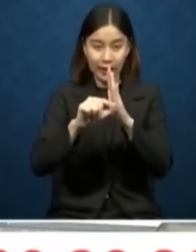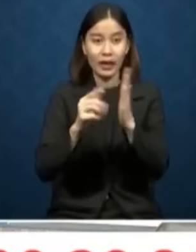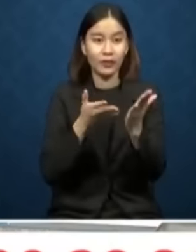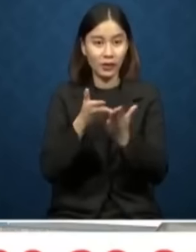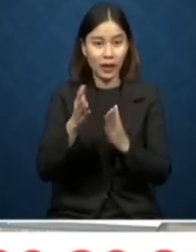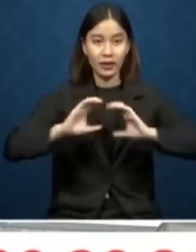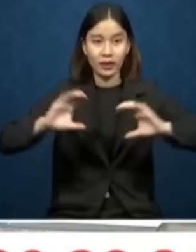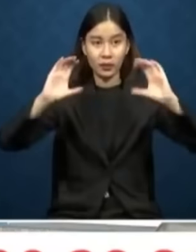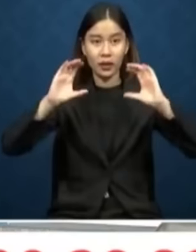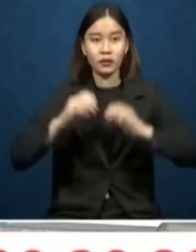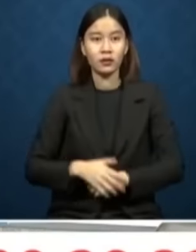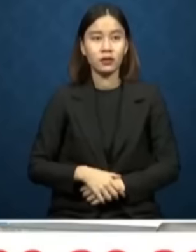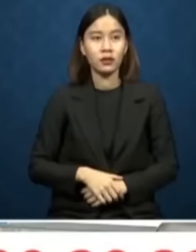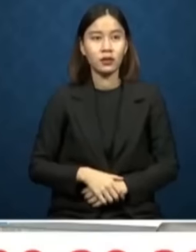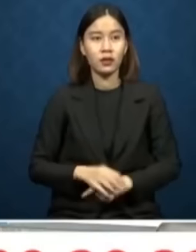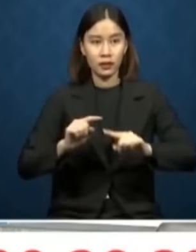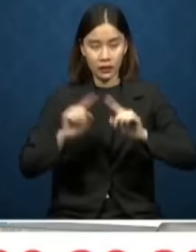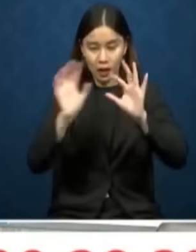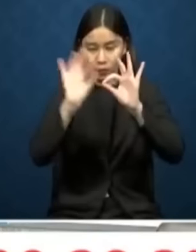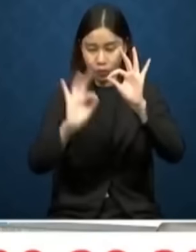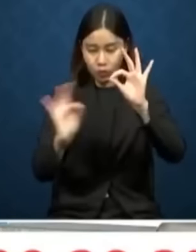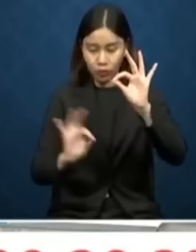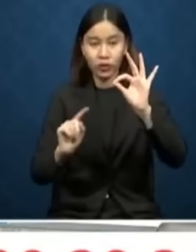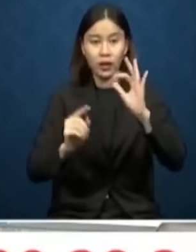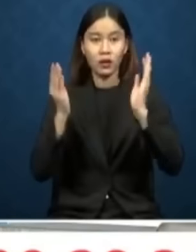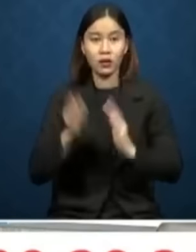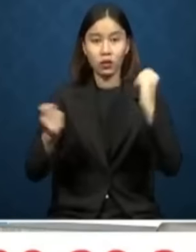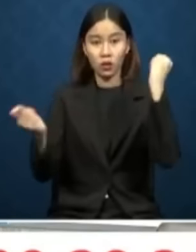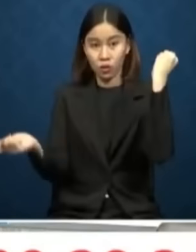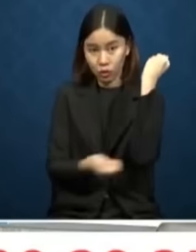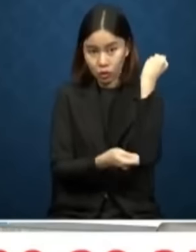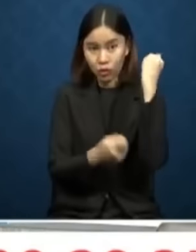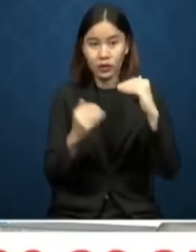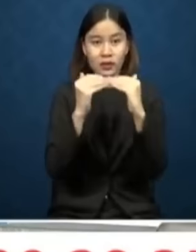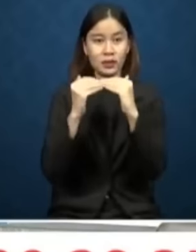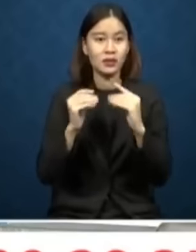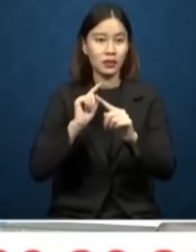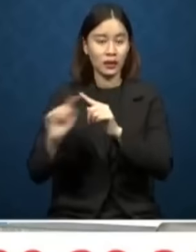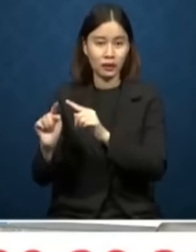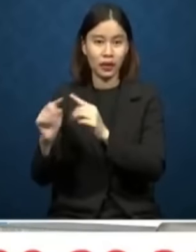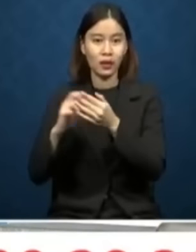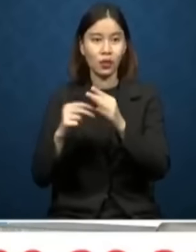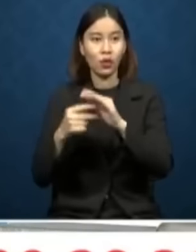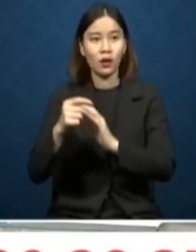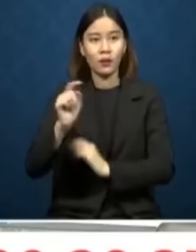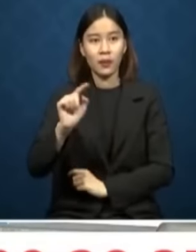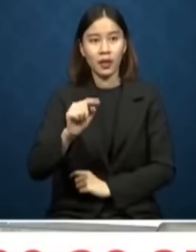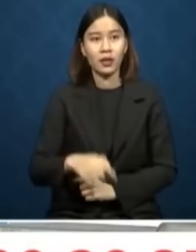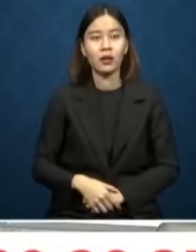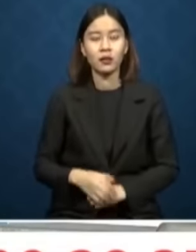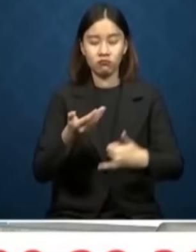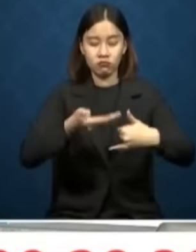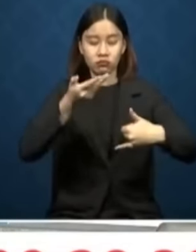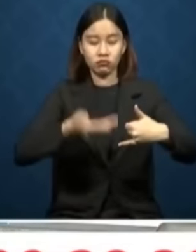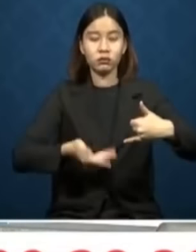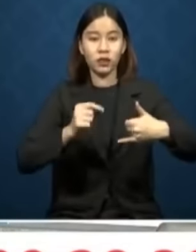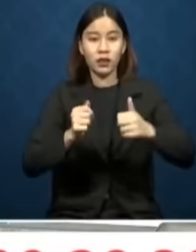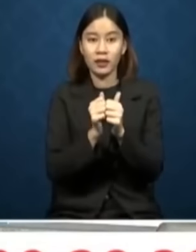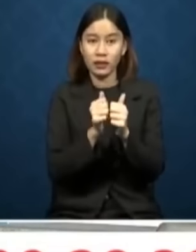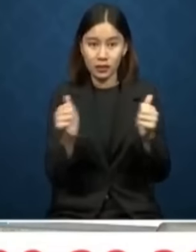ล็บ7ไว้แต่มันบอกครับว่านักโทษที่จะได้รับสิทธิ์เหล่านี้ต้องประพฤติ